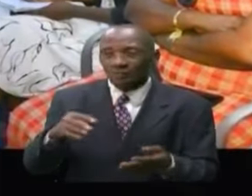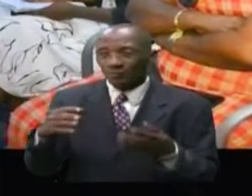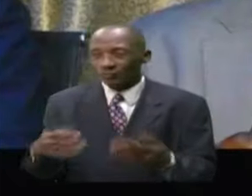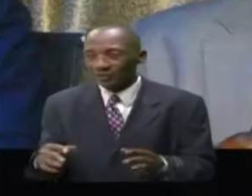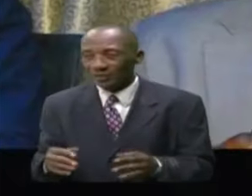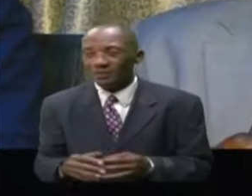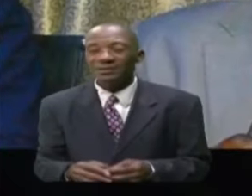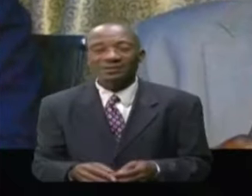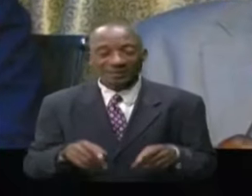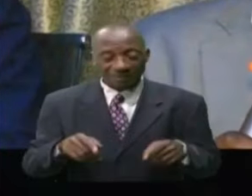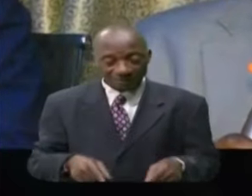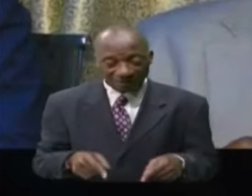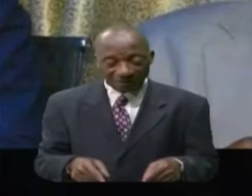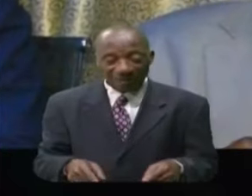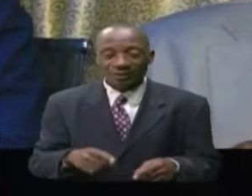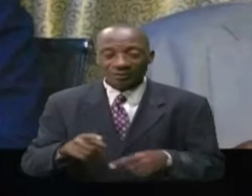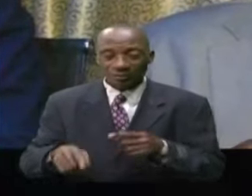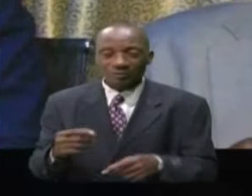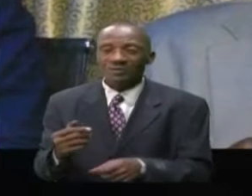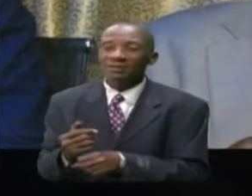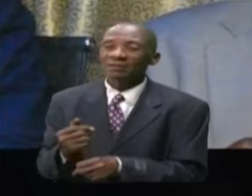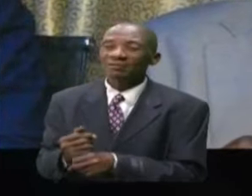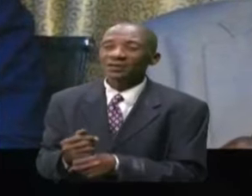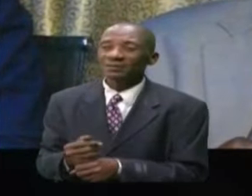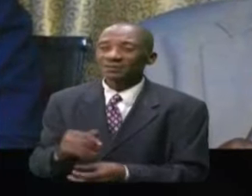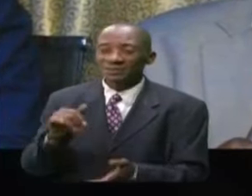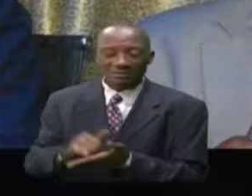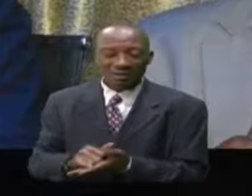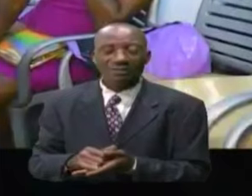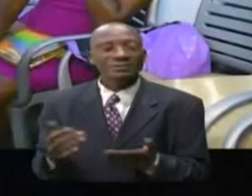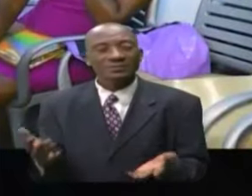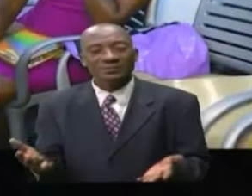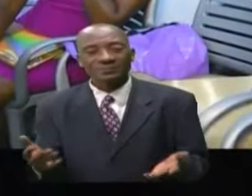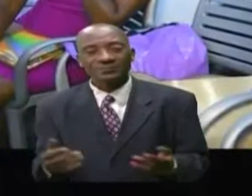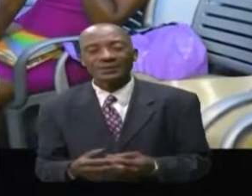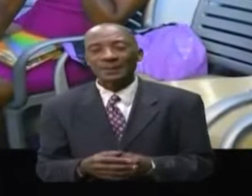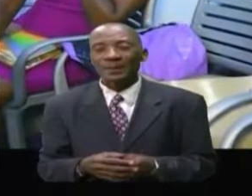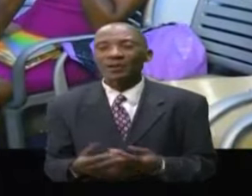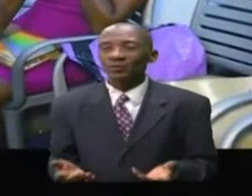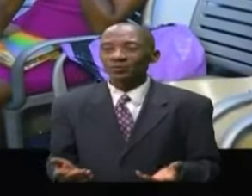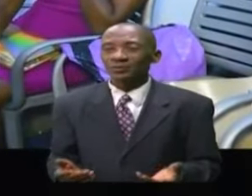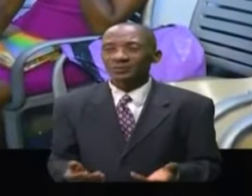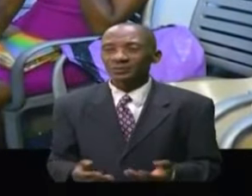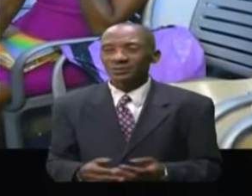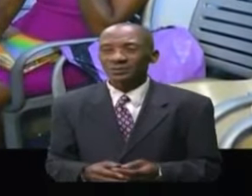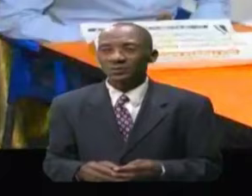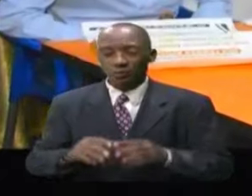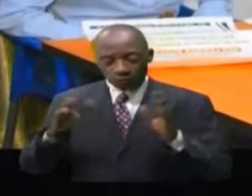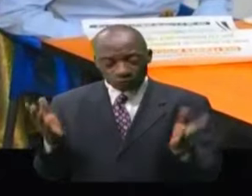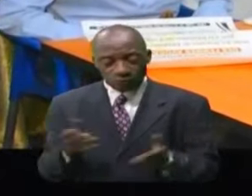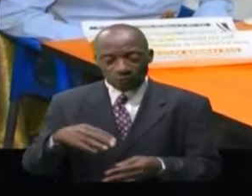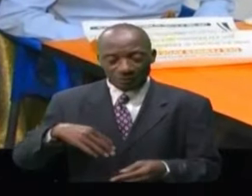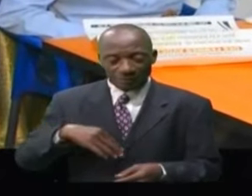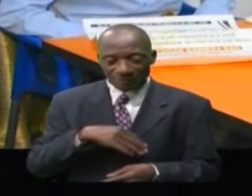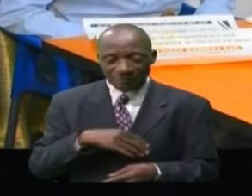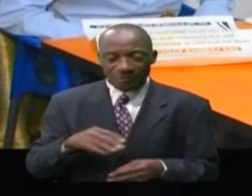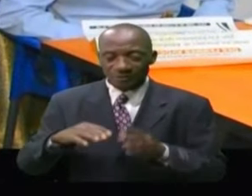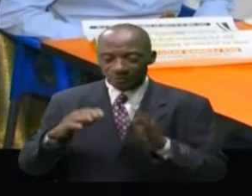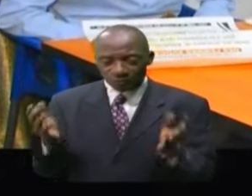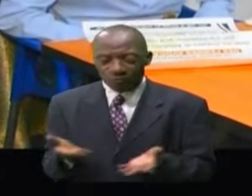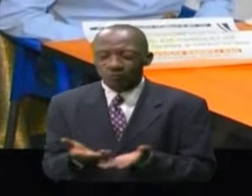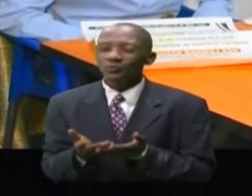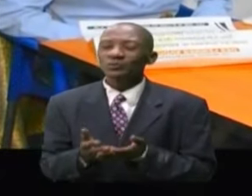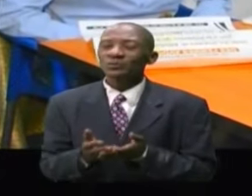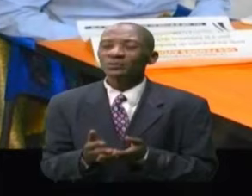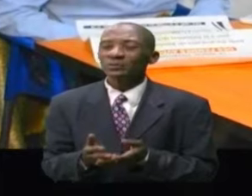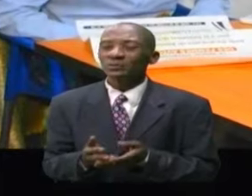que mènent les réseaux internationaux des femmes avocates RIFAV. Pour la première rencontre de ces réseaux, ces femmes avocates sont